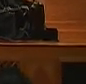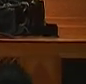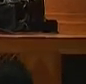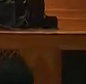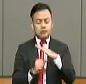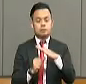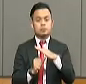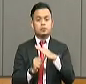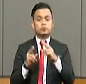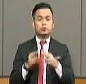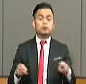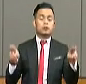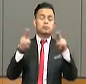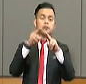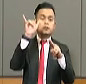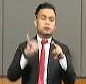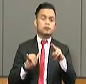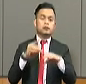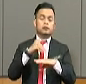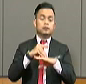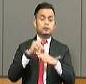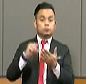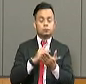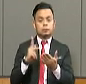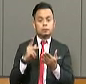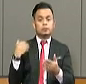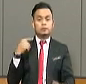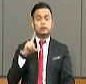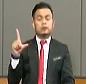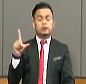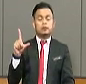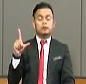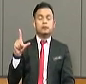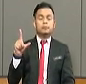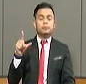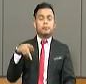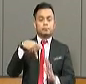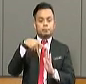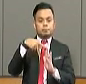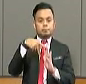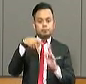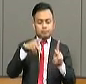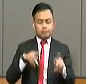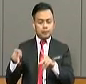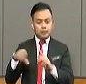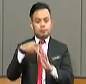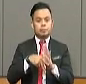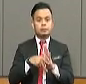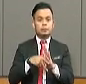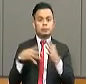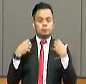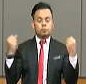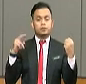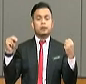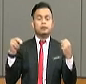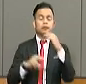pada semua kerangka plan pemulihan di dalam kerangka pelan-pelan pembenihan